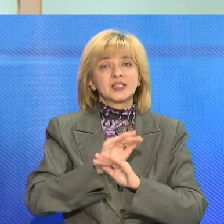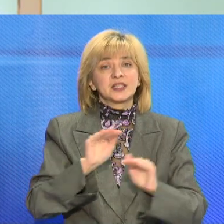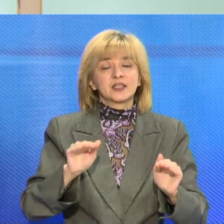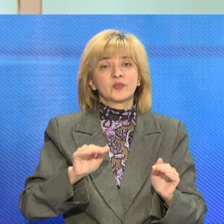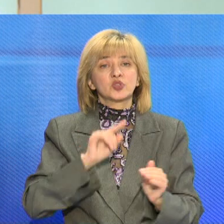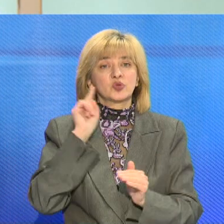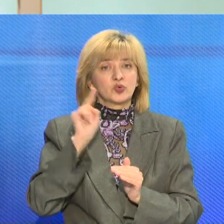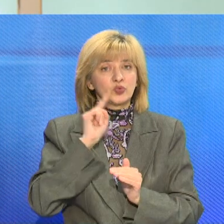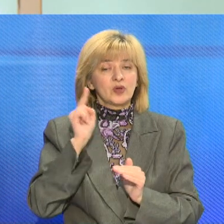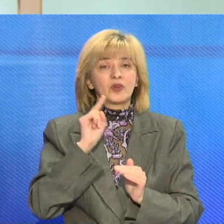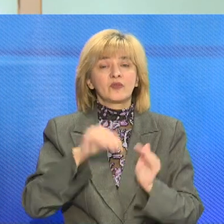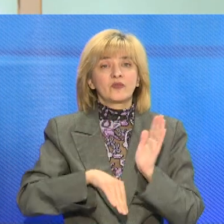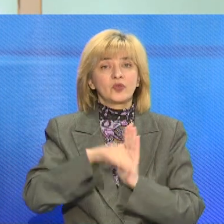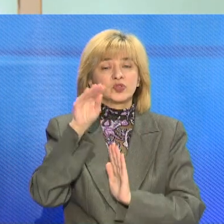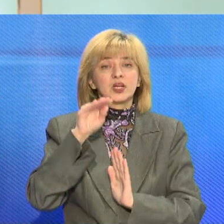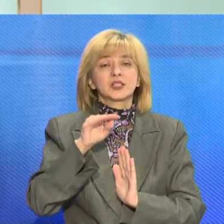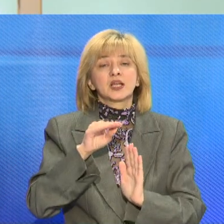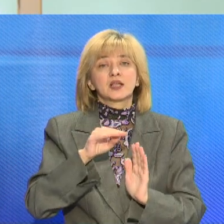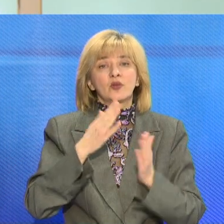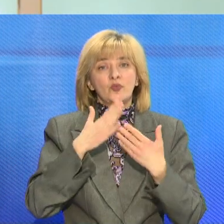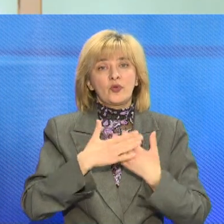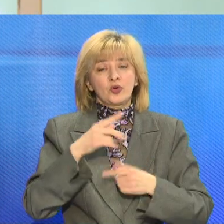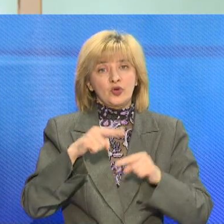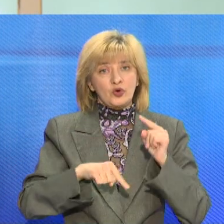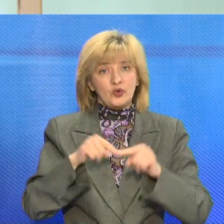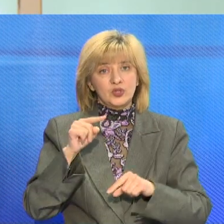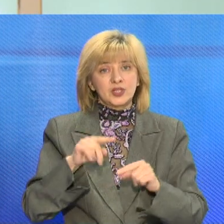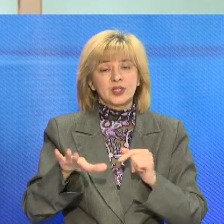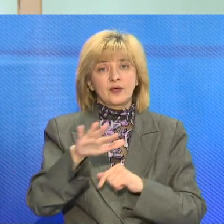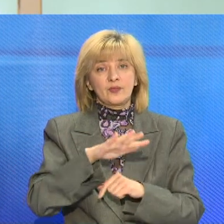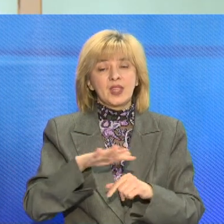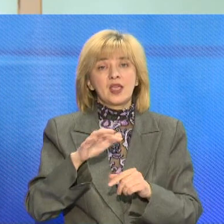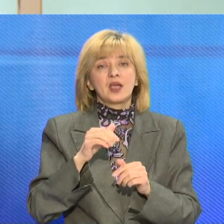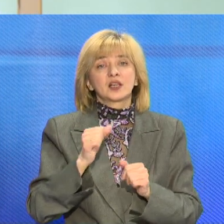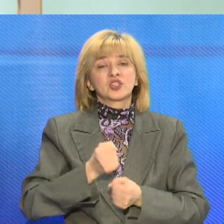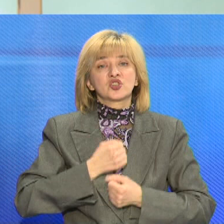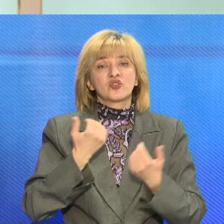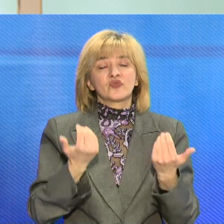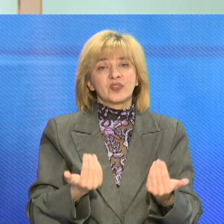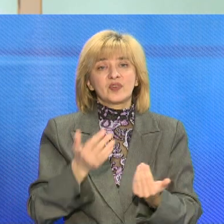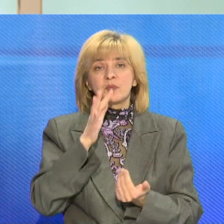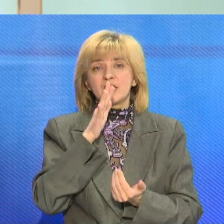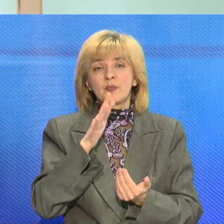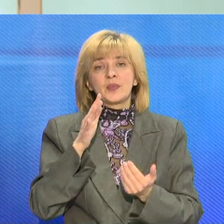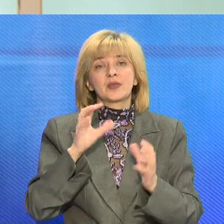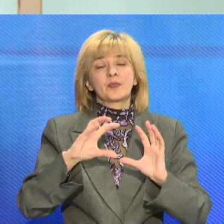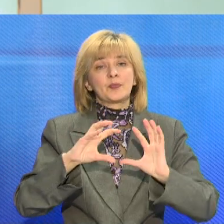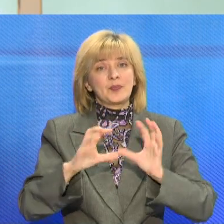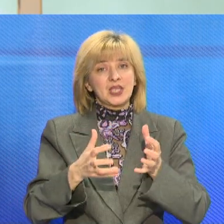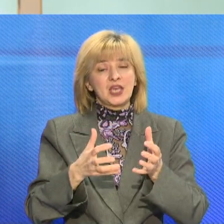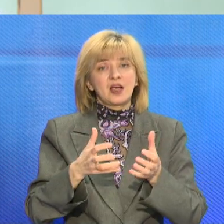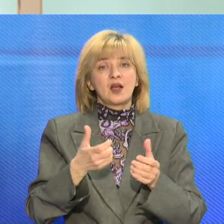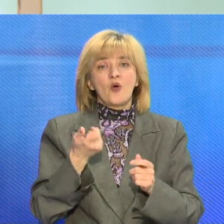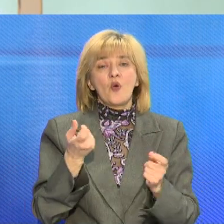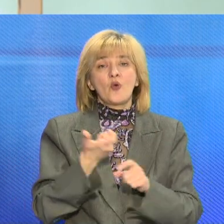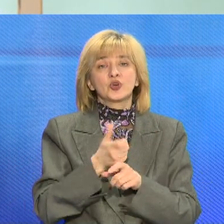родине, в том числе к исторической родине. К сожалению, в современном мире, наверное, в современном мире таком достаточно динамичном,